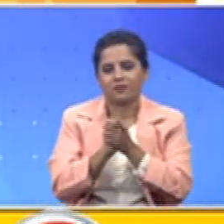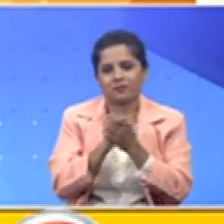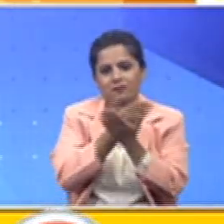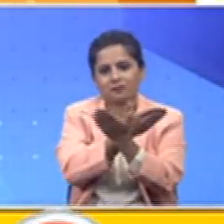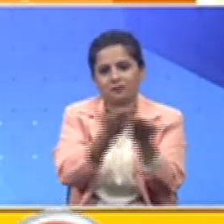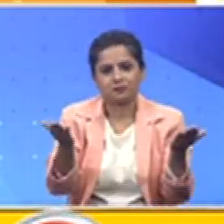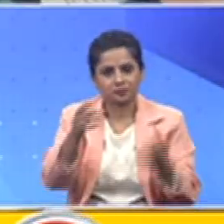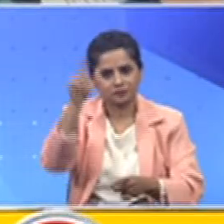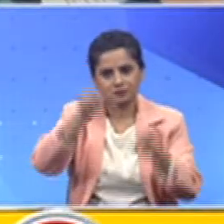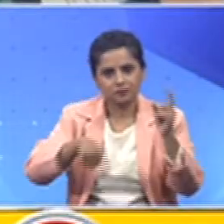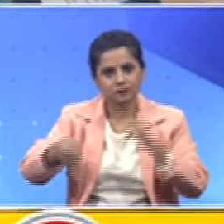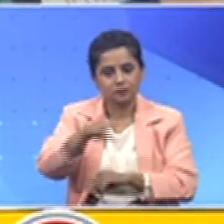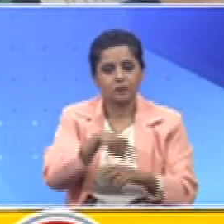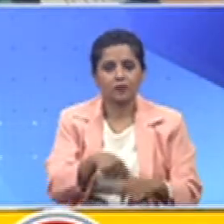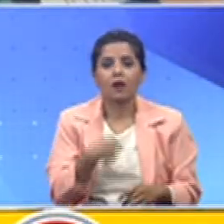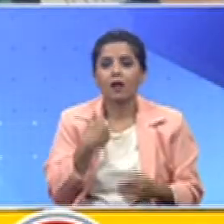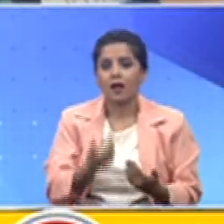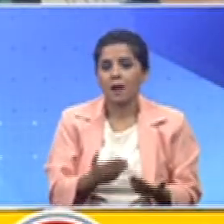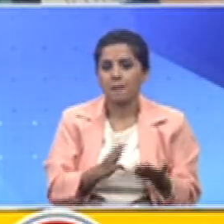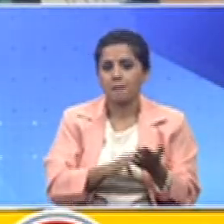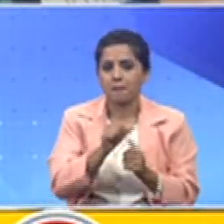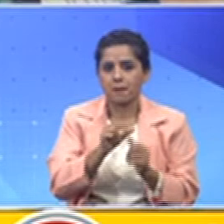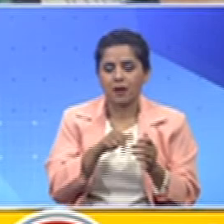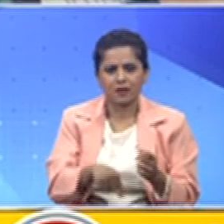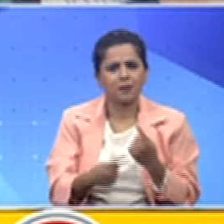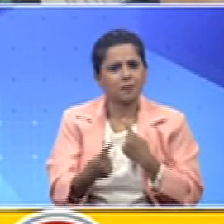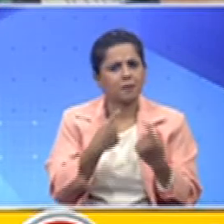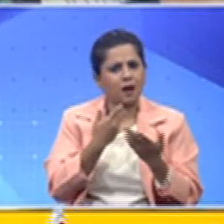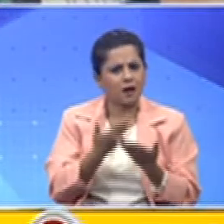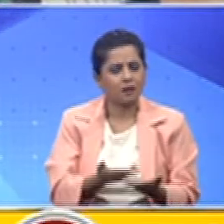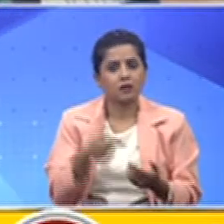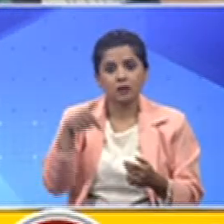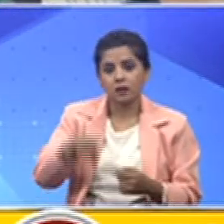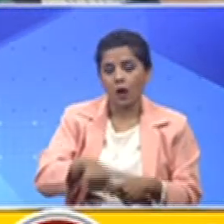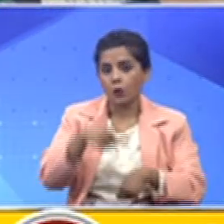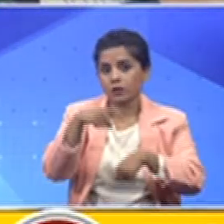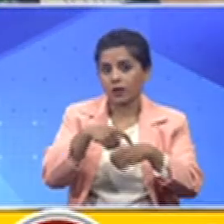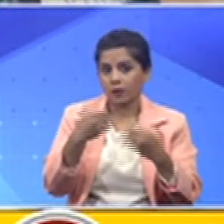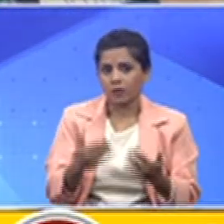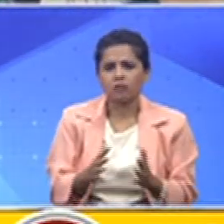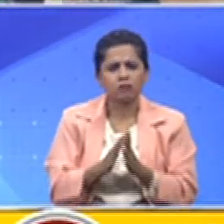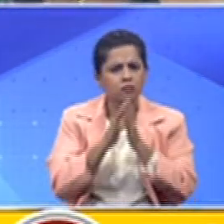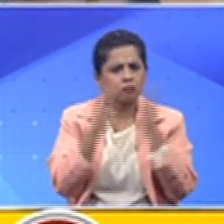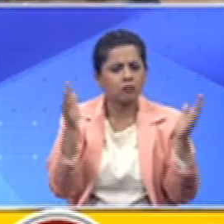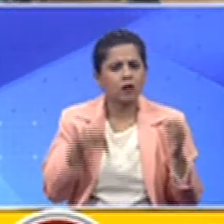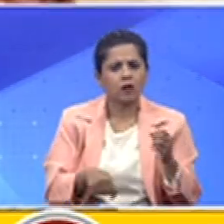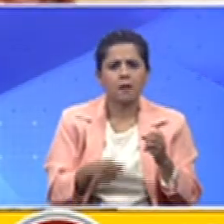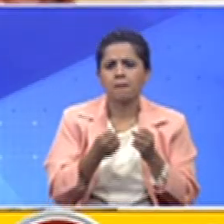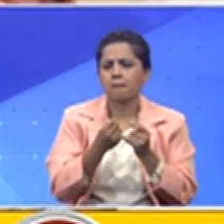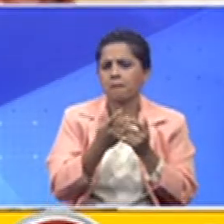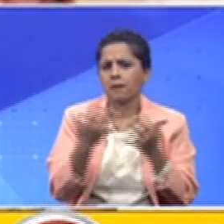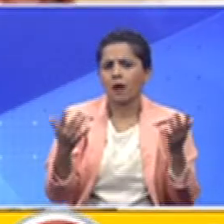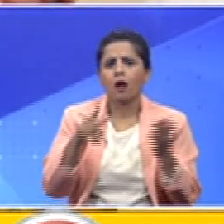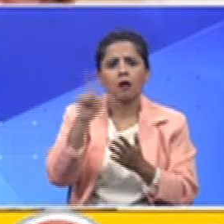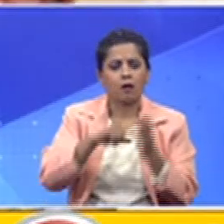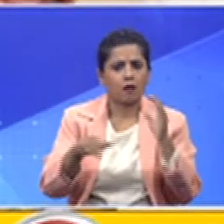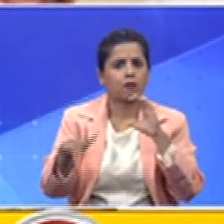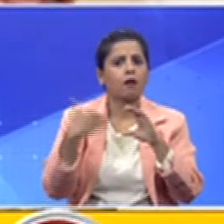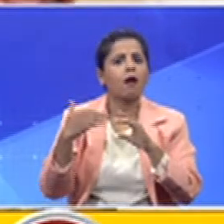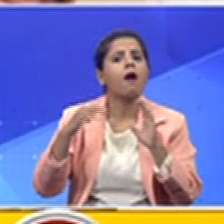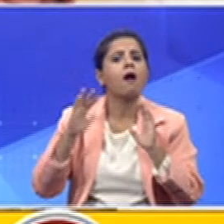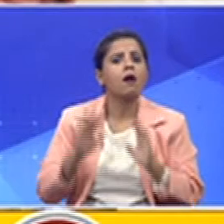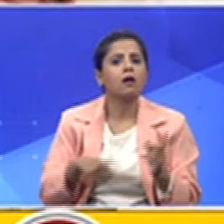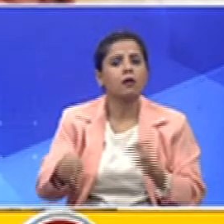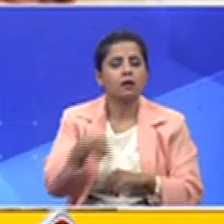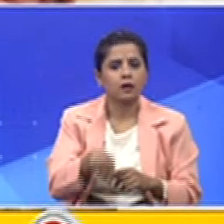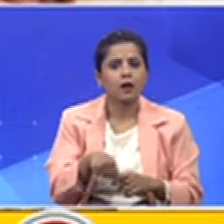देशवासियों, मन की बात में मुझसे इस बार काफी संख्या में ऐसे पत्र भी मिले हैं